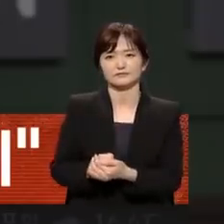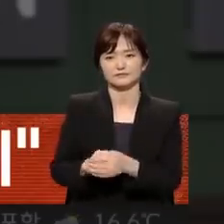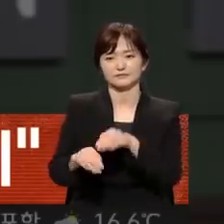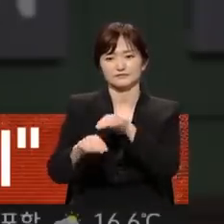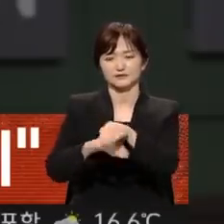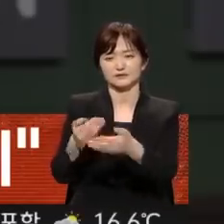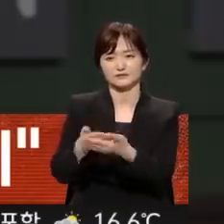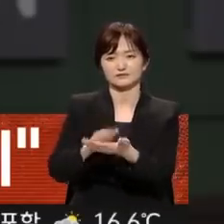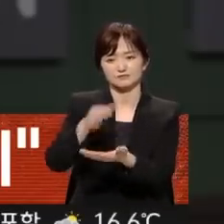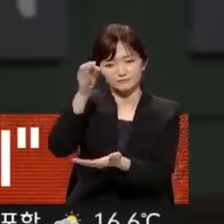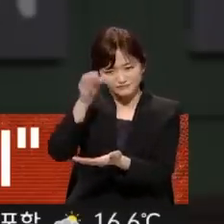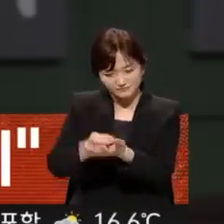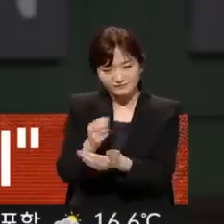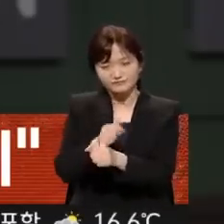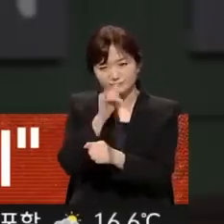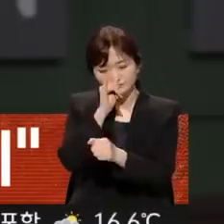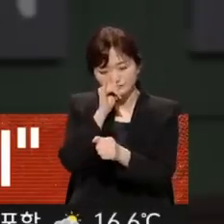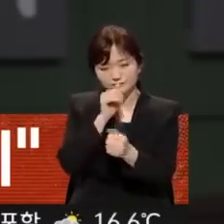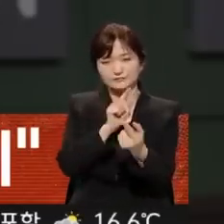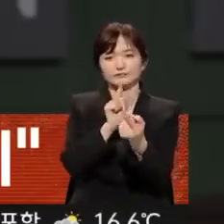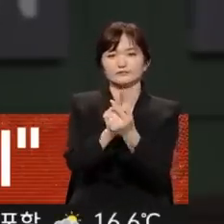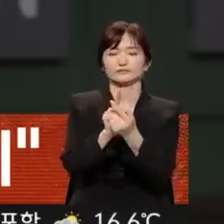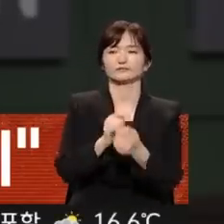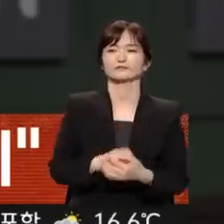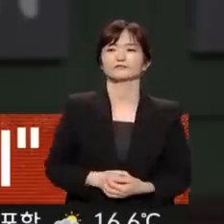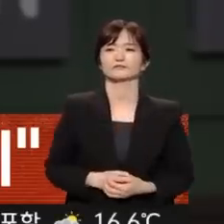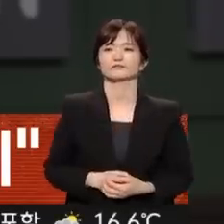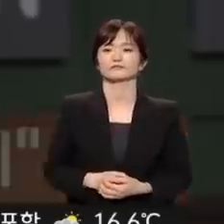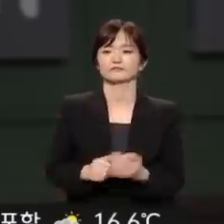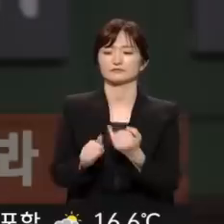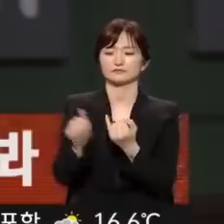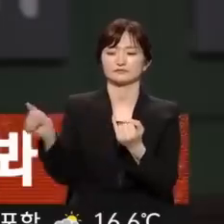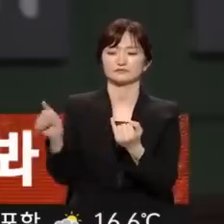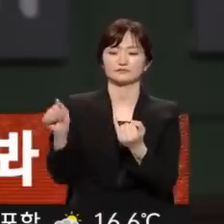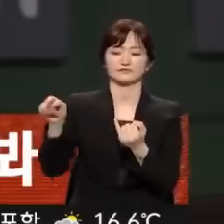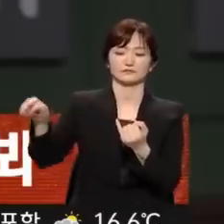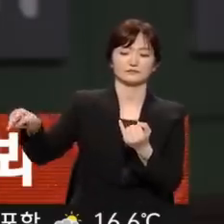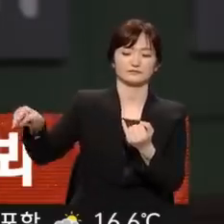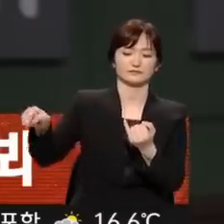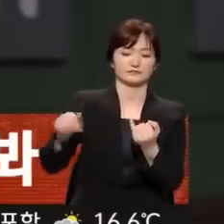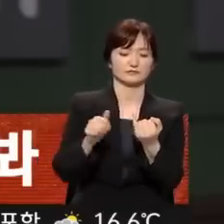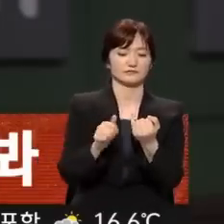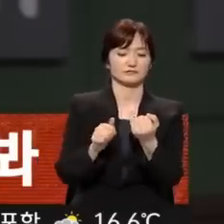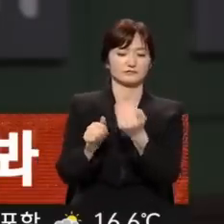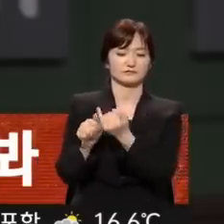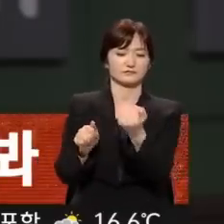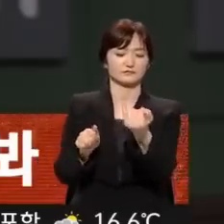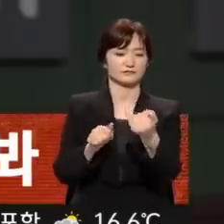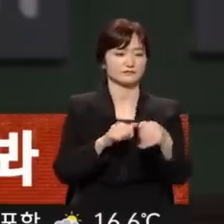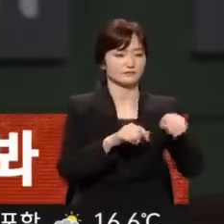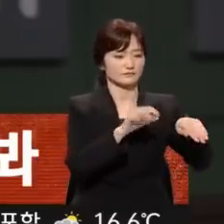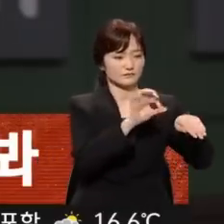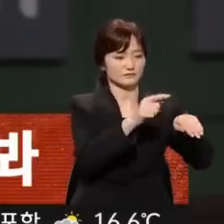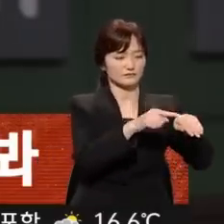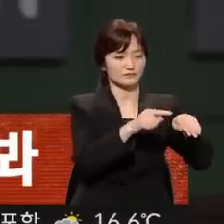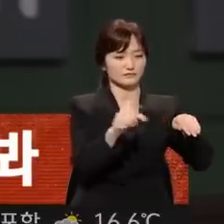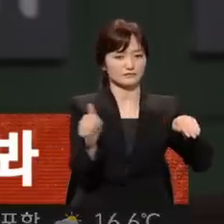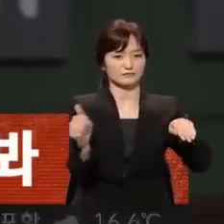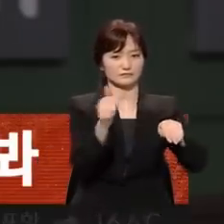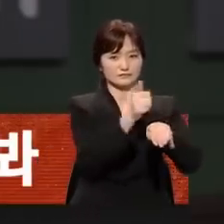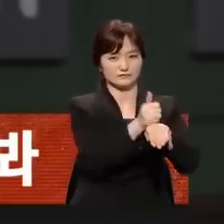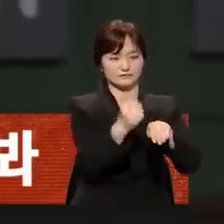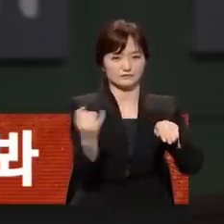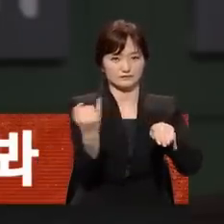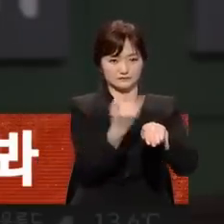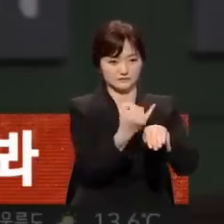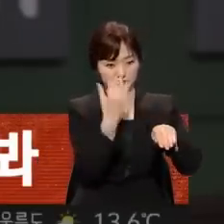이 원 씨랑 만나게 합니다. 이 당시에 남편은요 길 건너 건물에서 아내가 이 원 씨의 차를 타는 모습을 그대로 지켜보고 있었다고